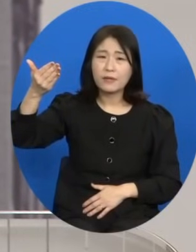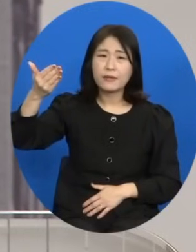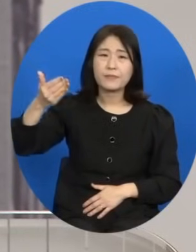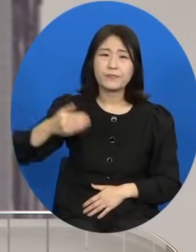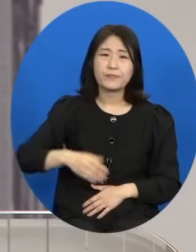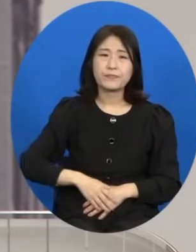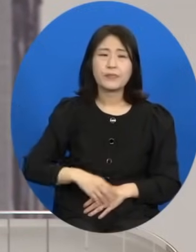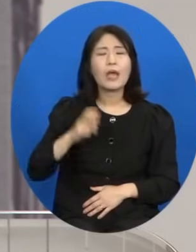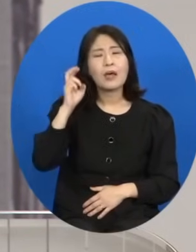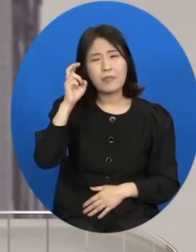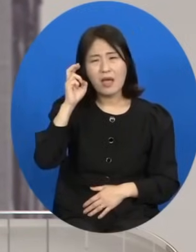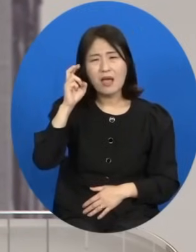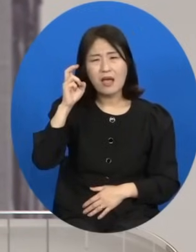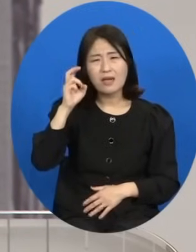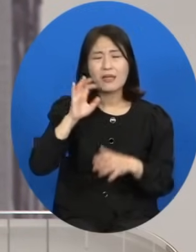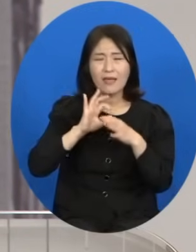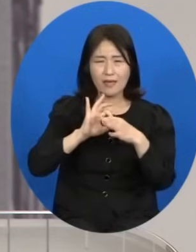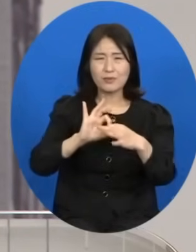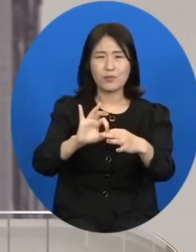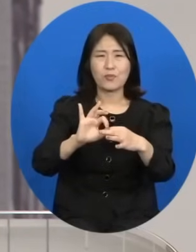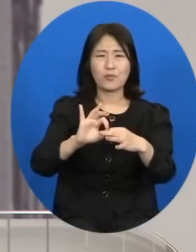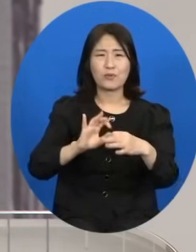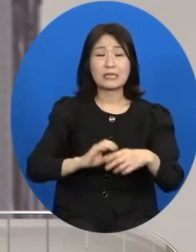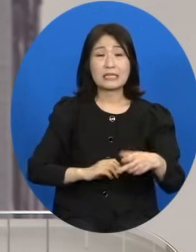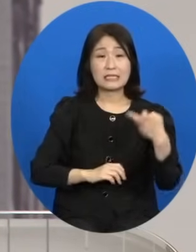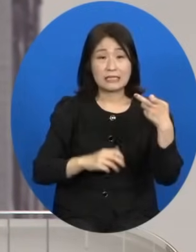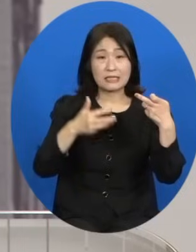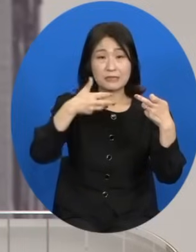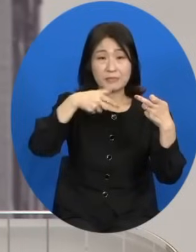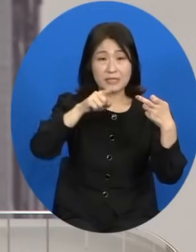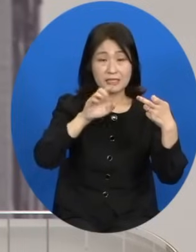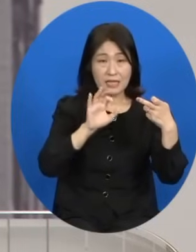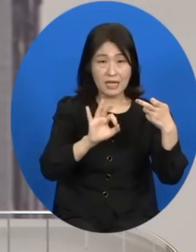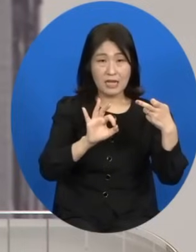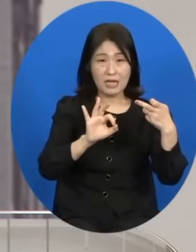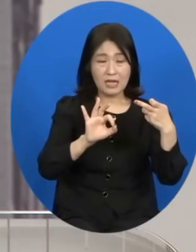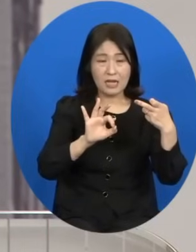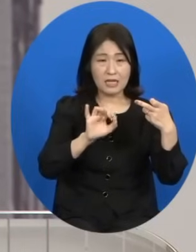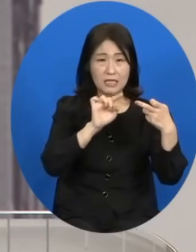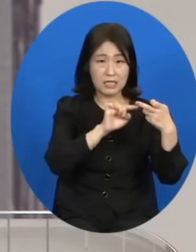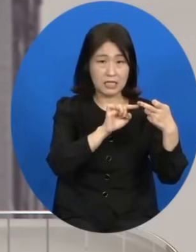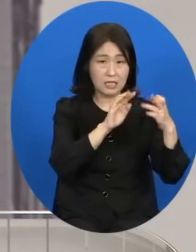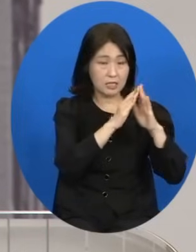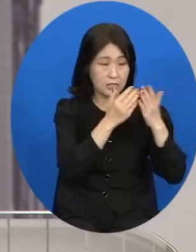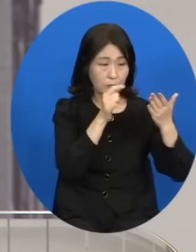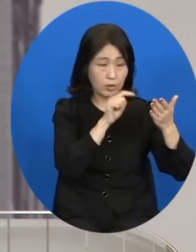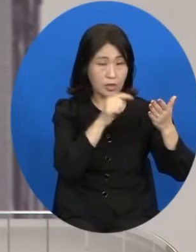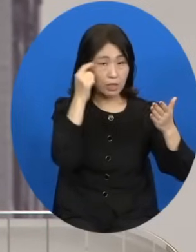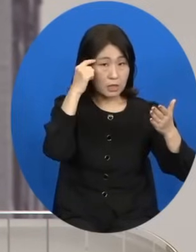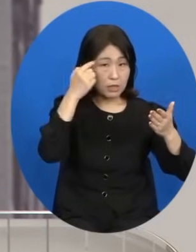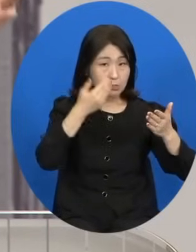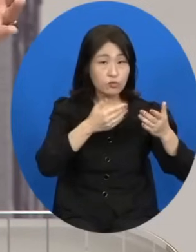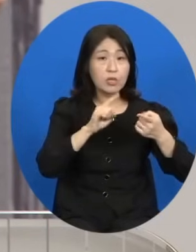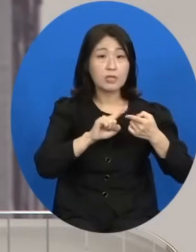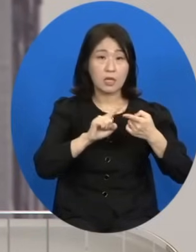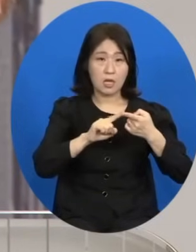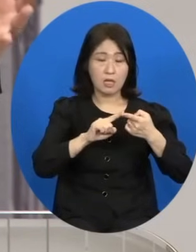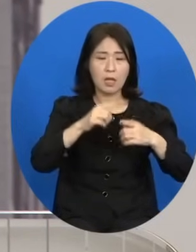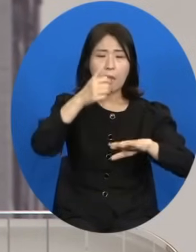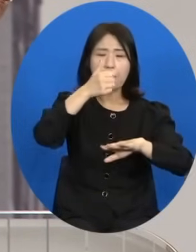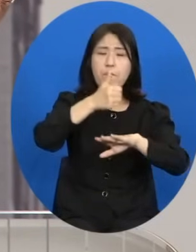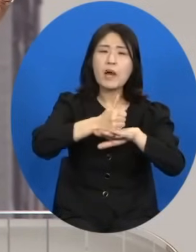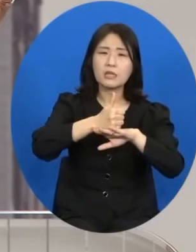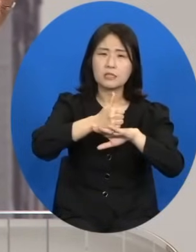것이죠 그래서이 12장은 그런 질문들에 대하여서 그 뒤에 마지막에 되어질 일을